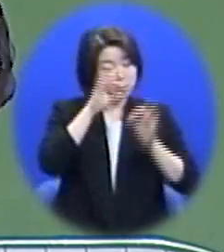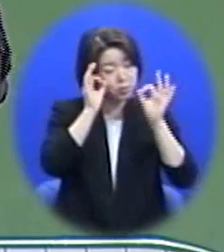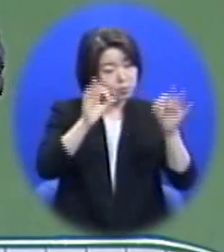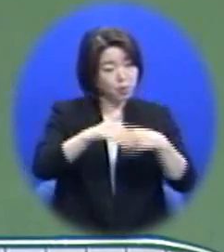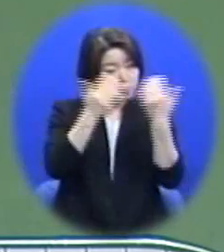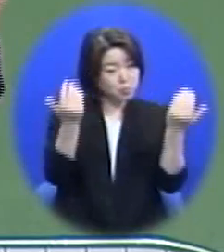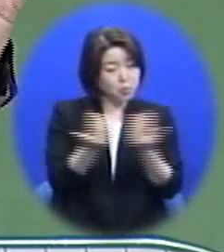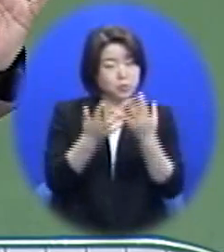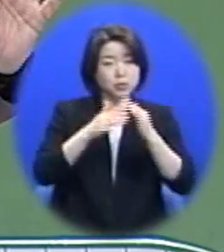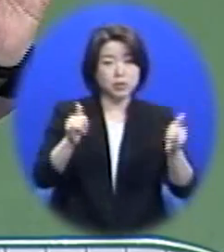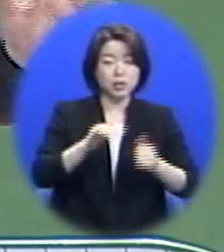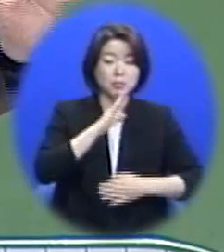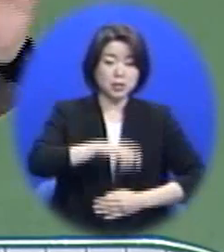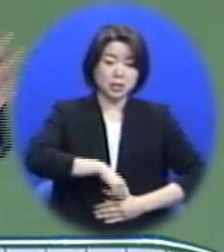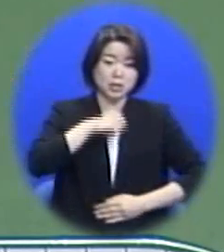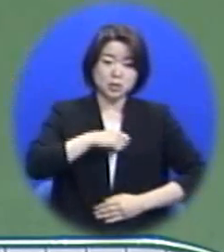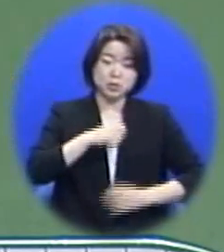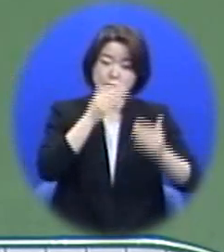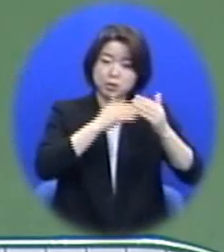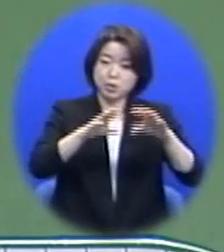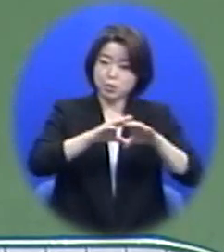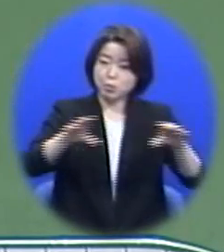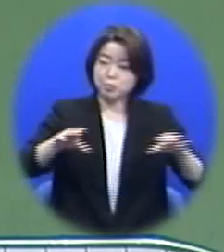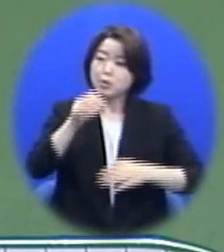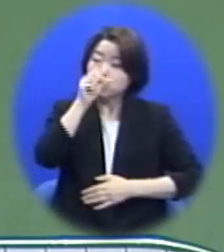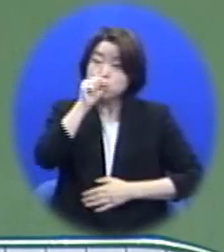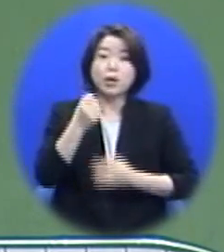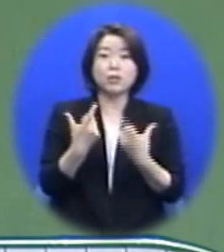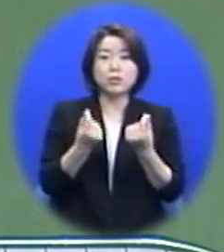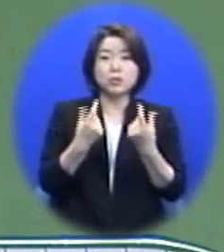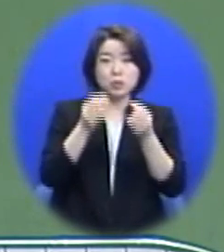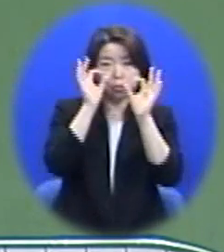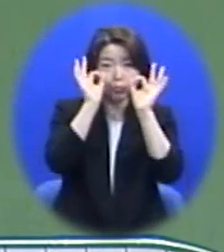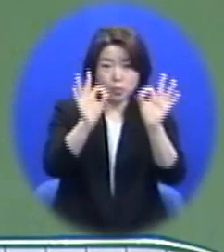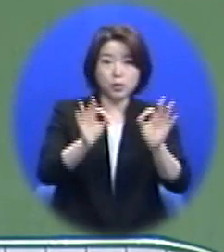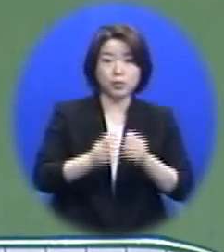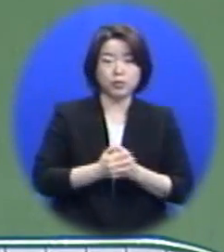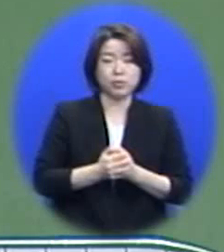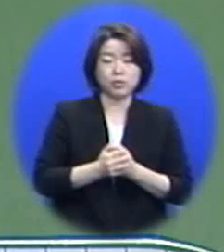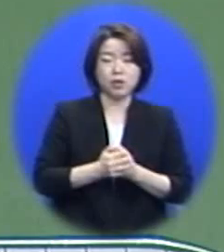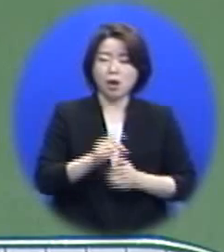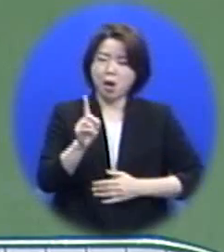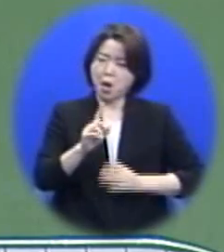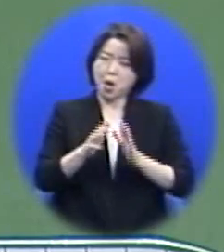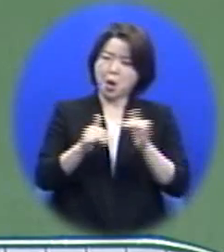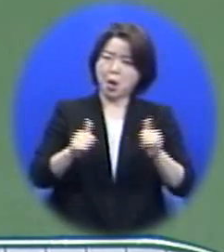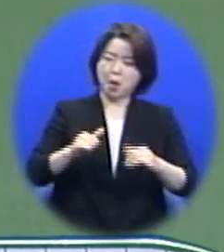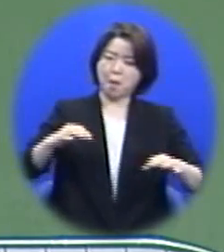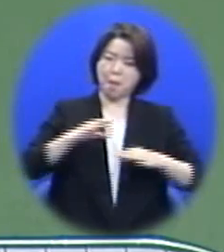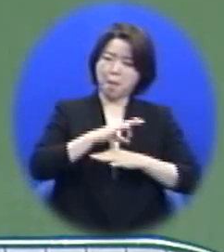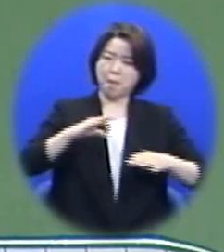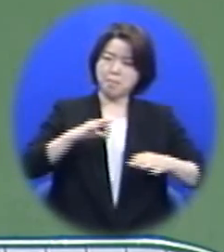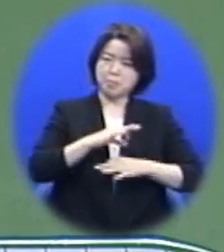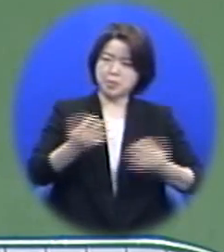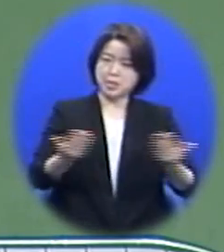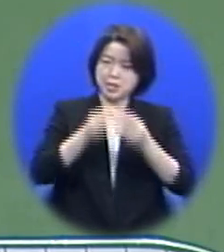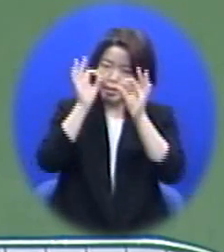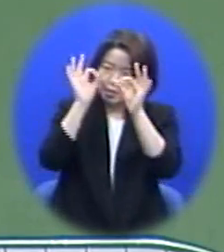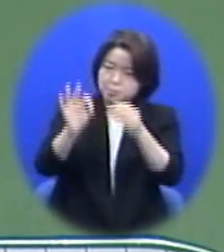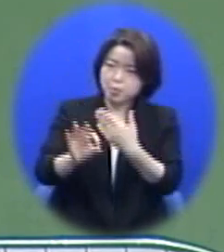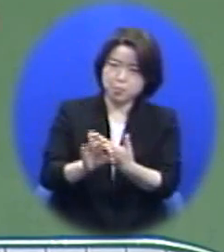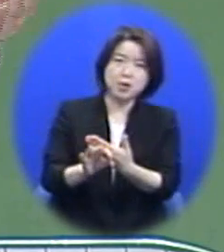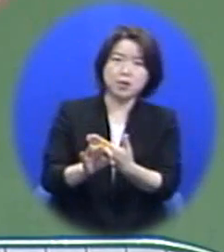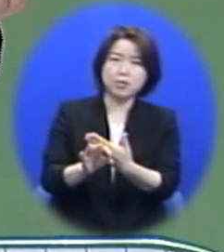다 정의와 공평을 다 좋아하는 것 같습니다 어떤 사람이 불리한 일을 하는 것을 보면